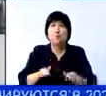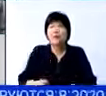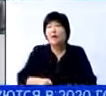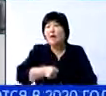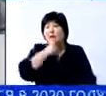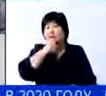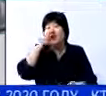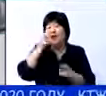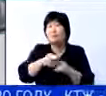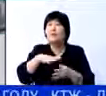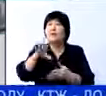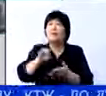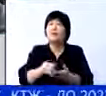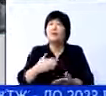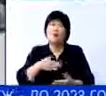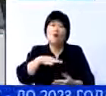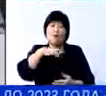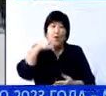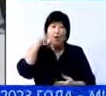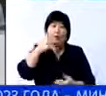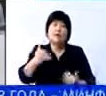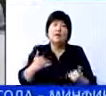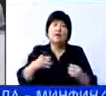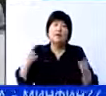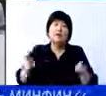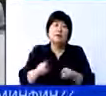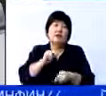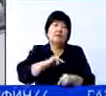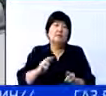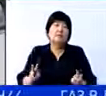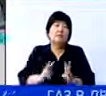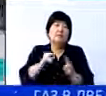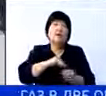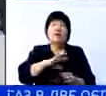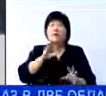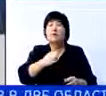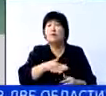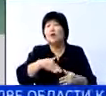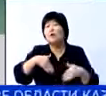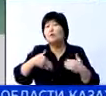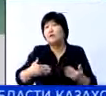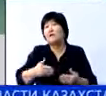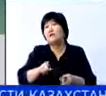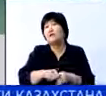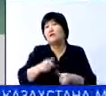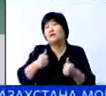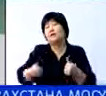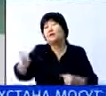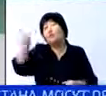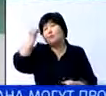Старший брат всегда был примером для меня. Долгие годы отдал противопожарной службе. Хочу от всего сердца поблагодарить за проведение турнира